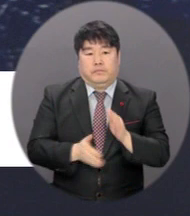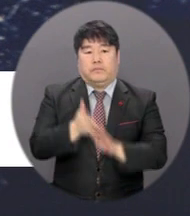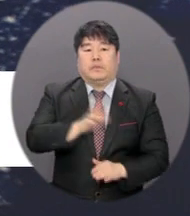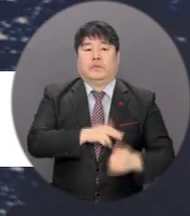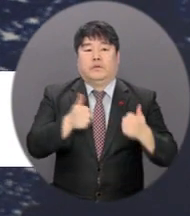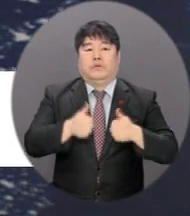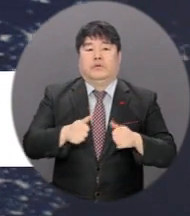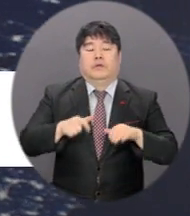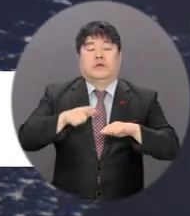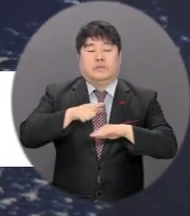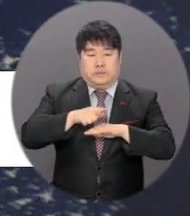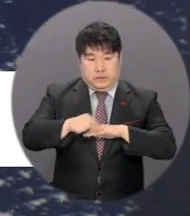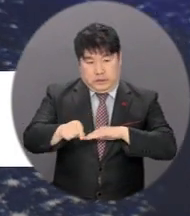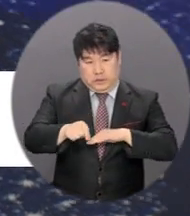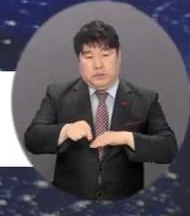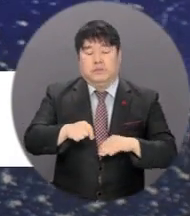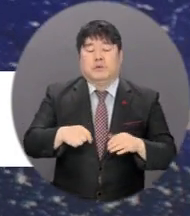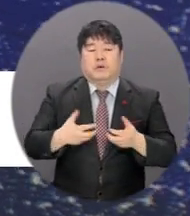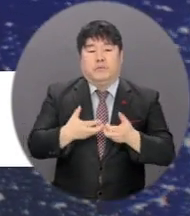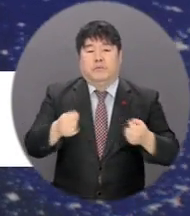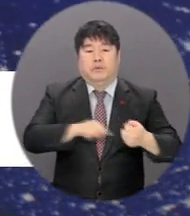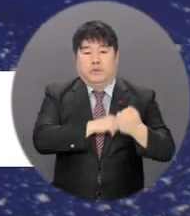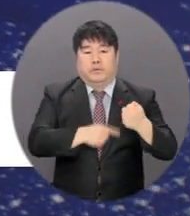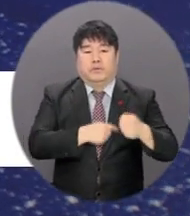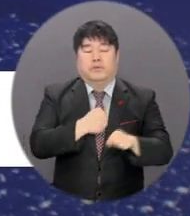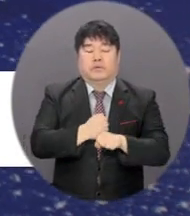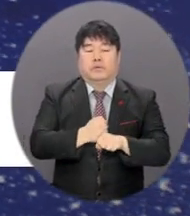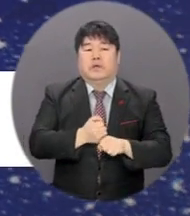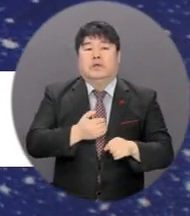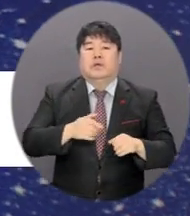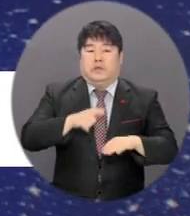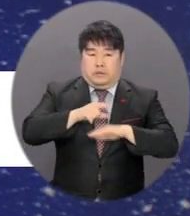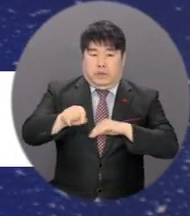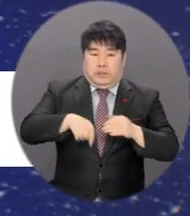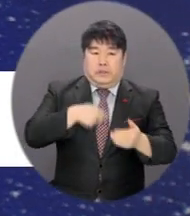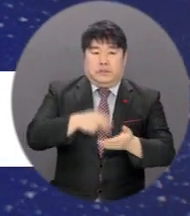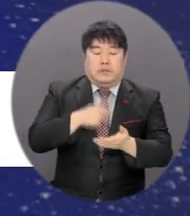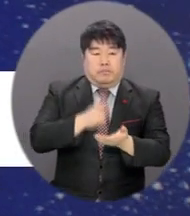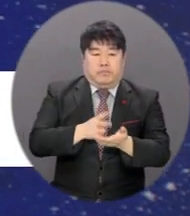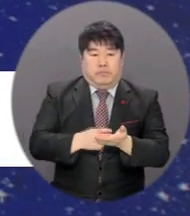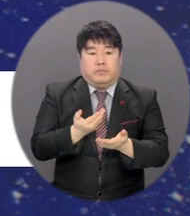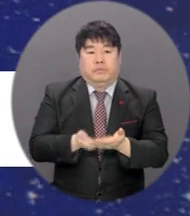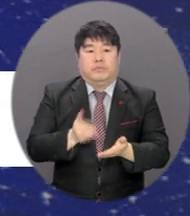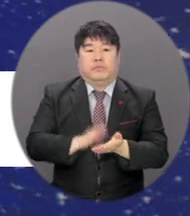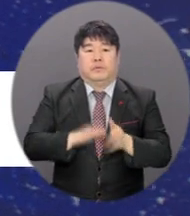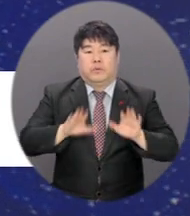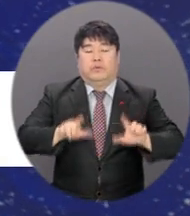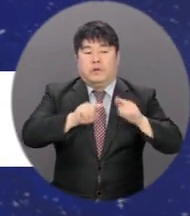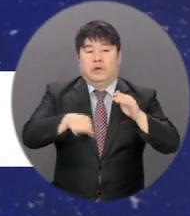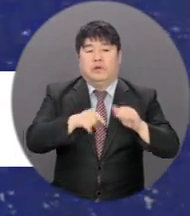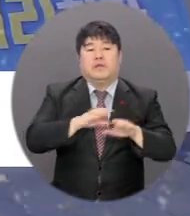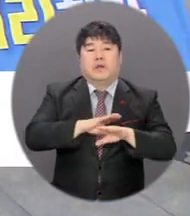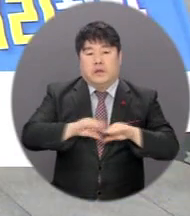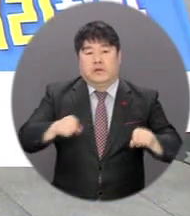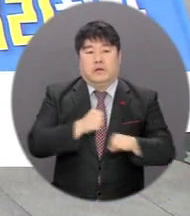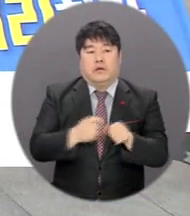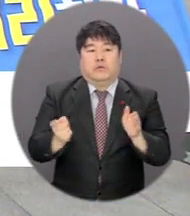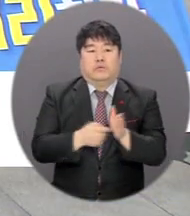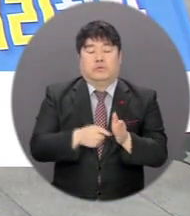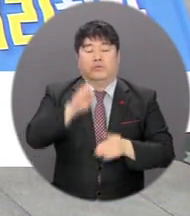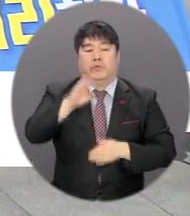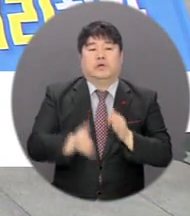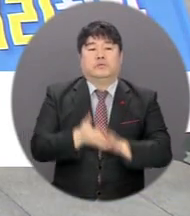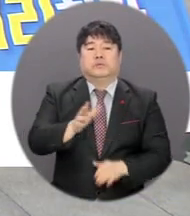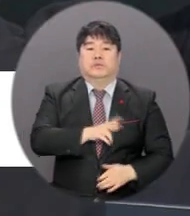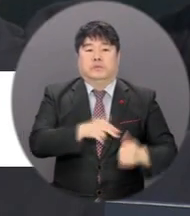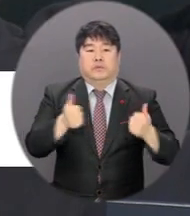광주시의회가 지방분권 실현을 위한 핵심 법안인 지방자치법 개정안을 올해 안에 처리하라고 촉구했습니다.